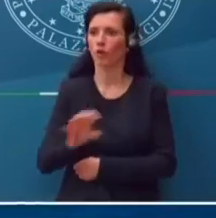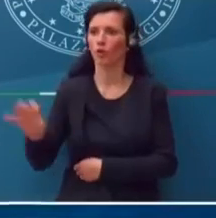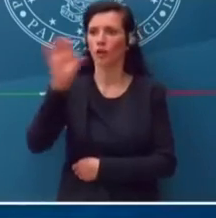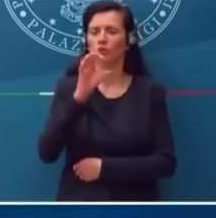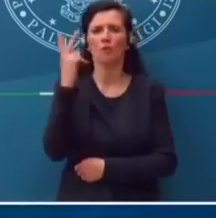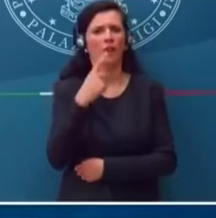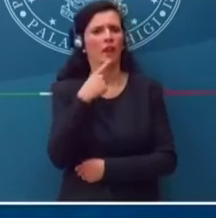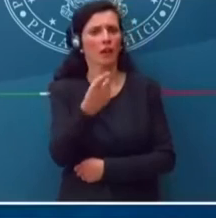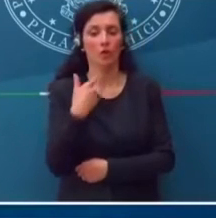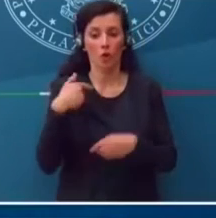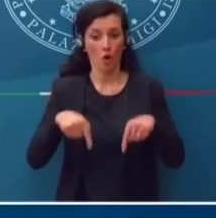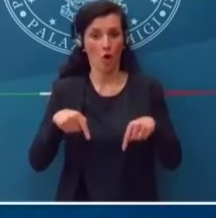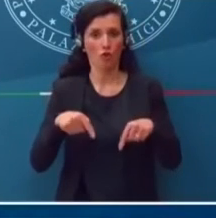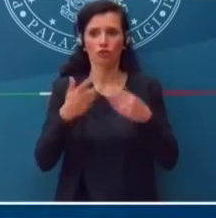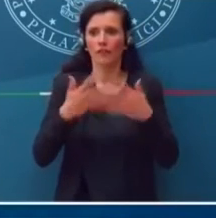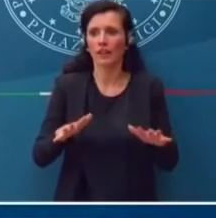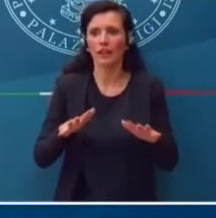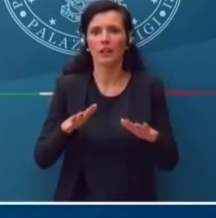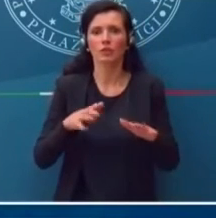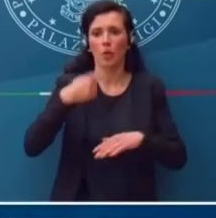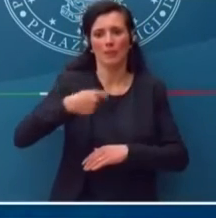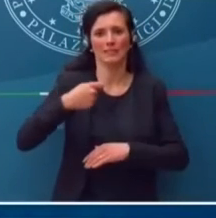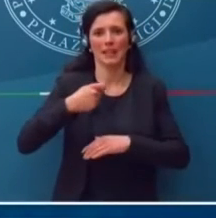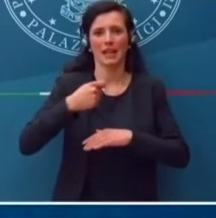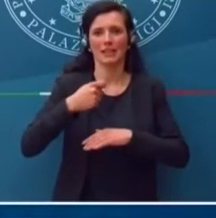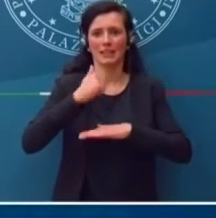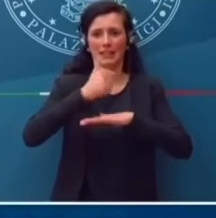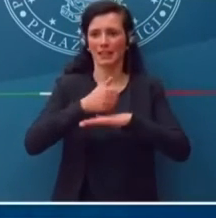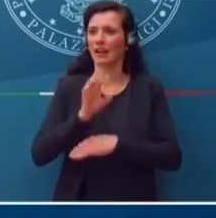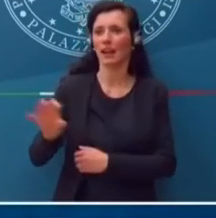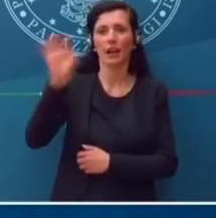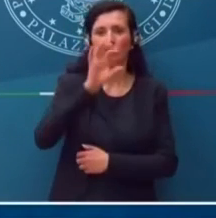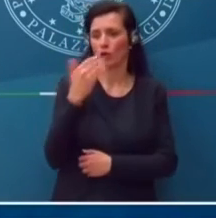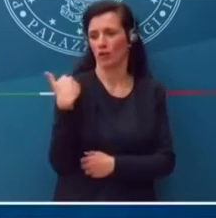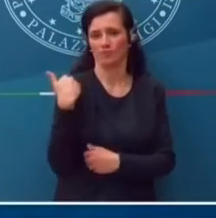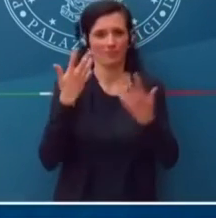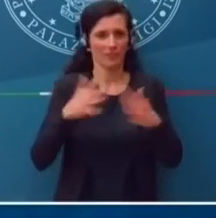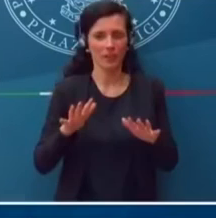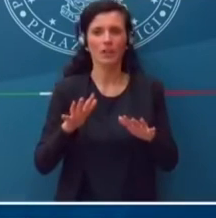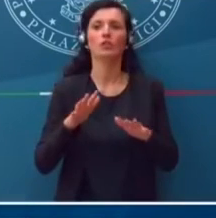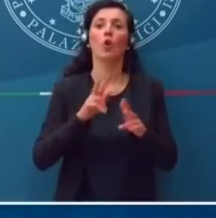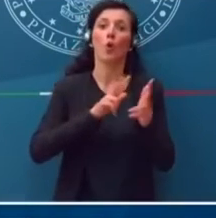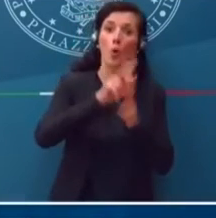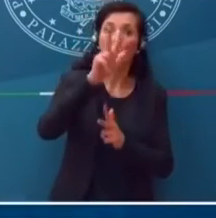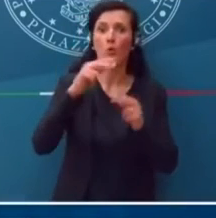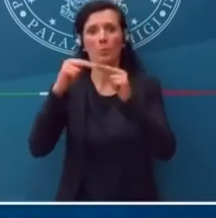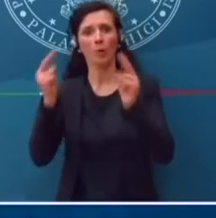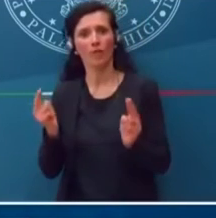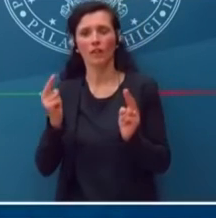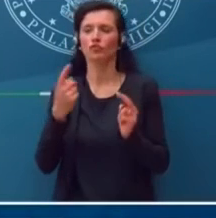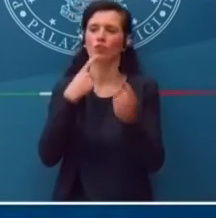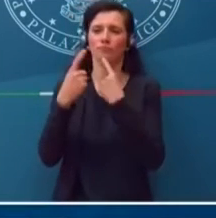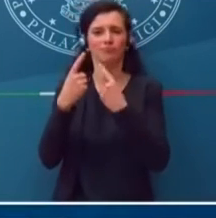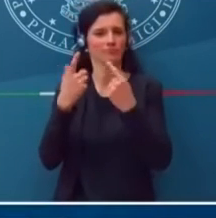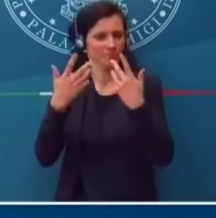un incontro con tutti i presidenti di regione, come dicevo prima, e dei comuni e delle province